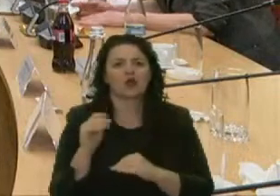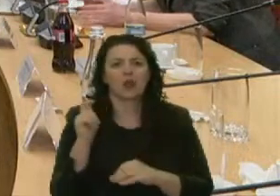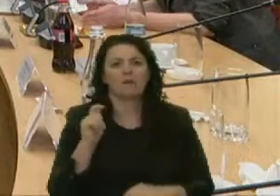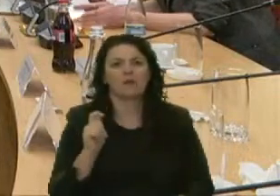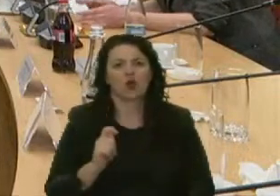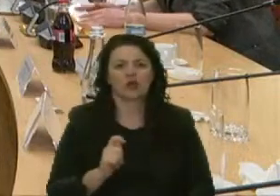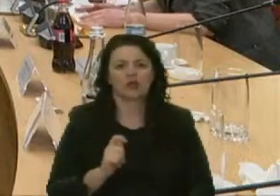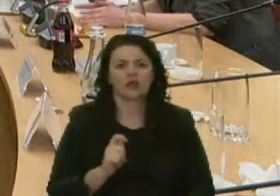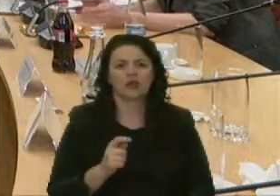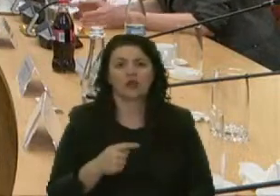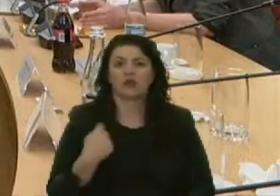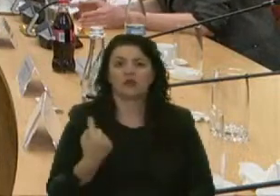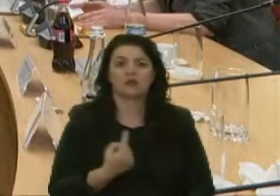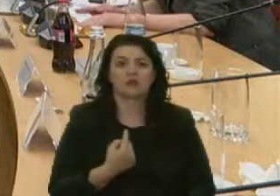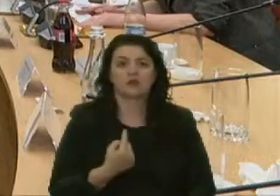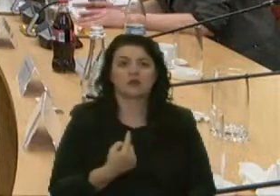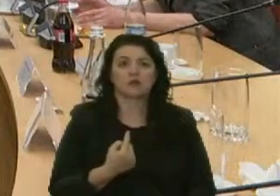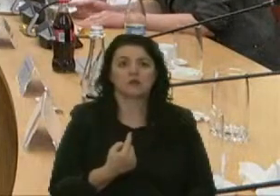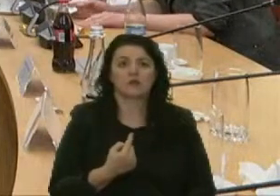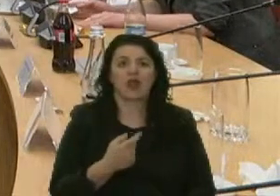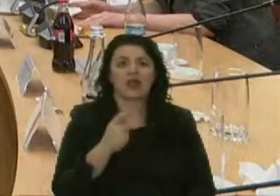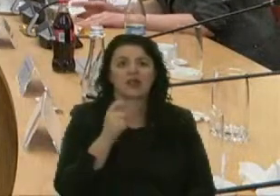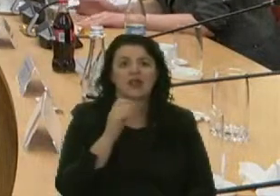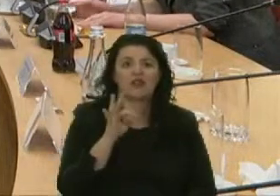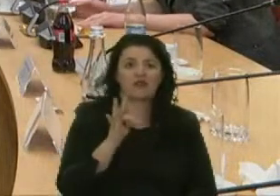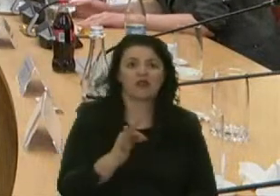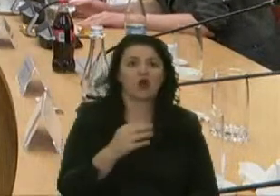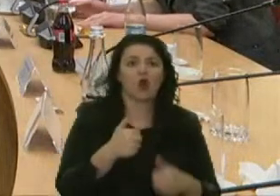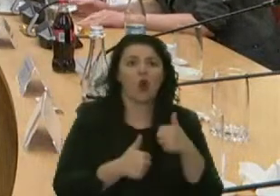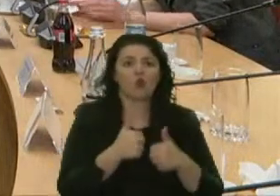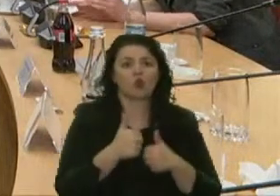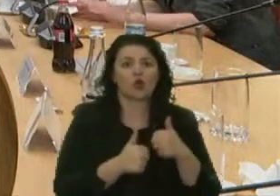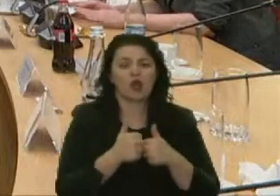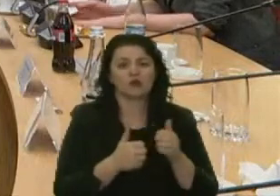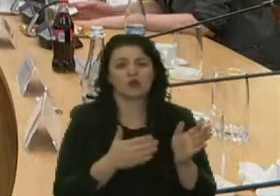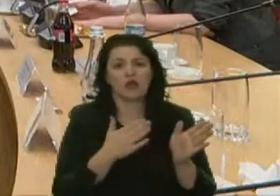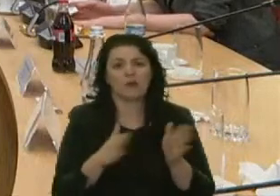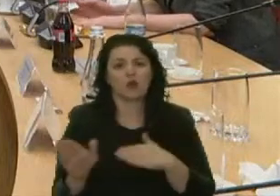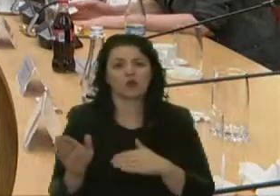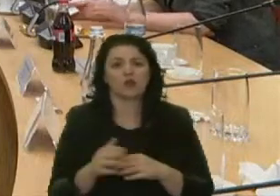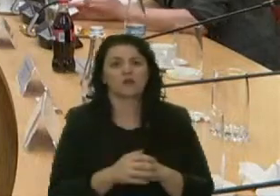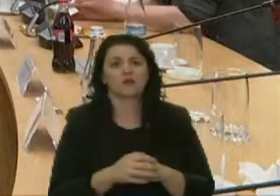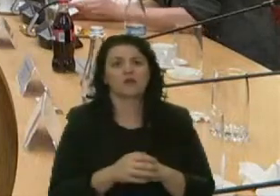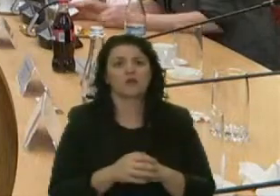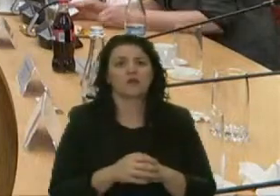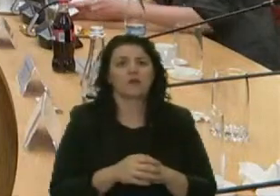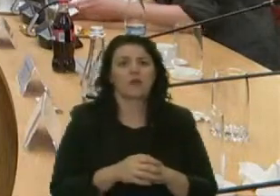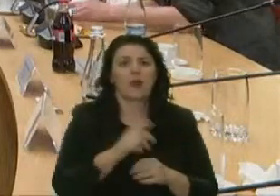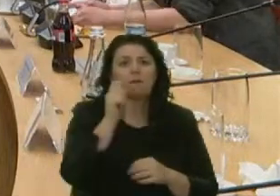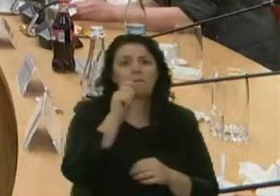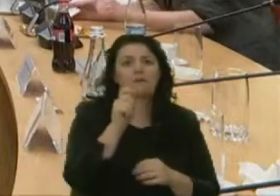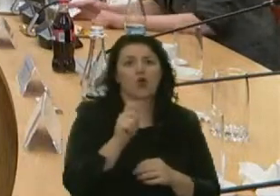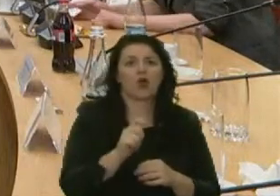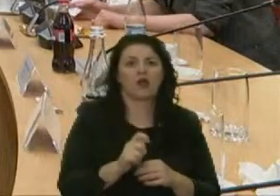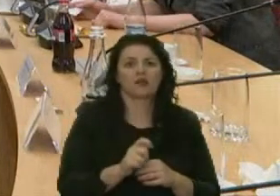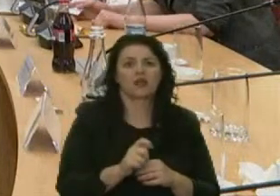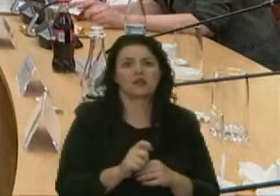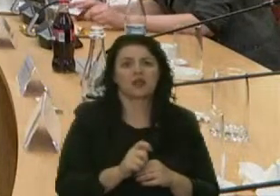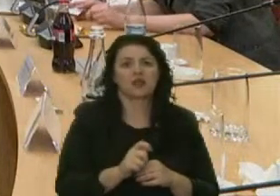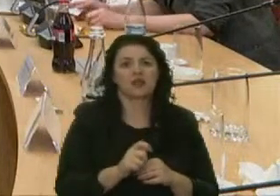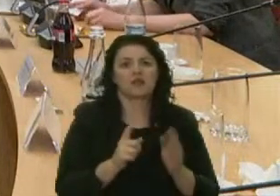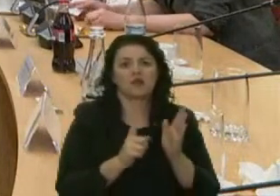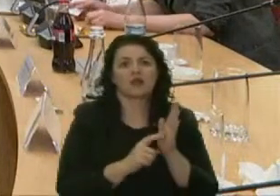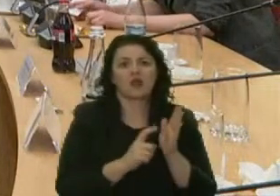ai avea situația în care tif concurează cu un debutant proiectele în momentul în care solicită